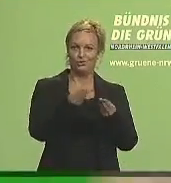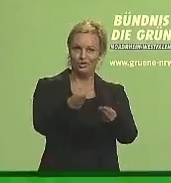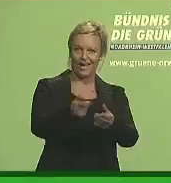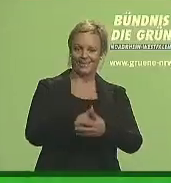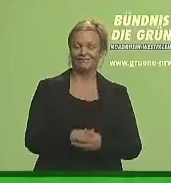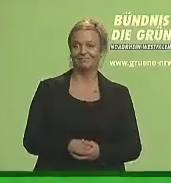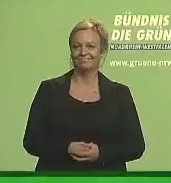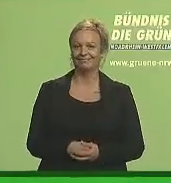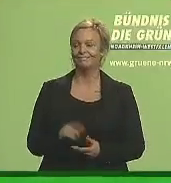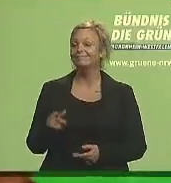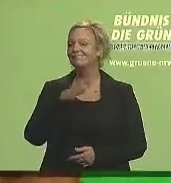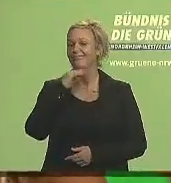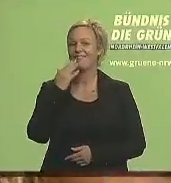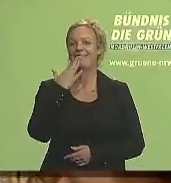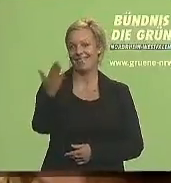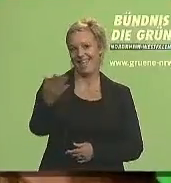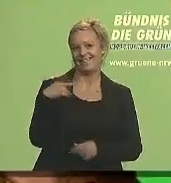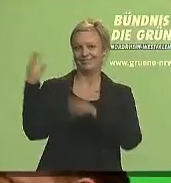Dankeschön.